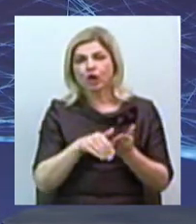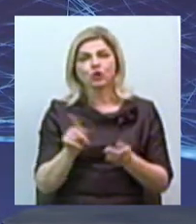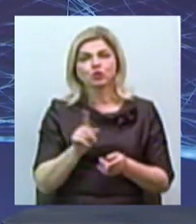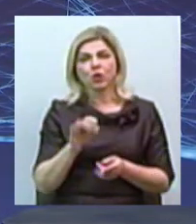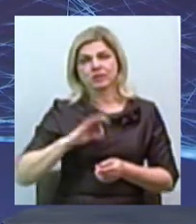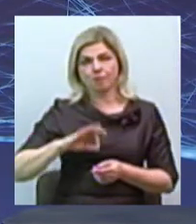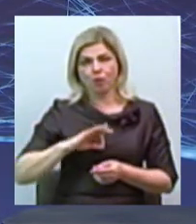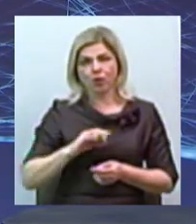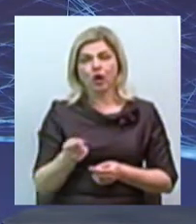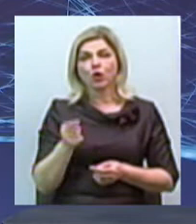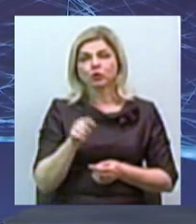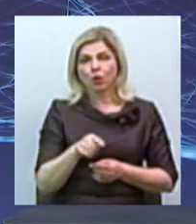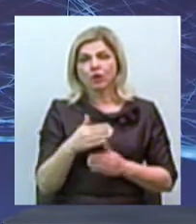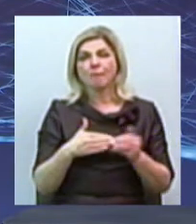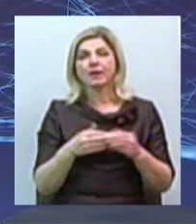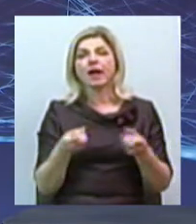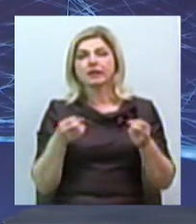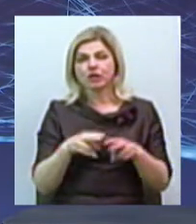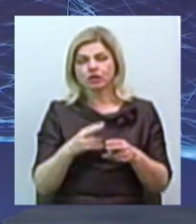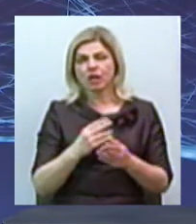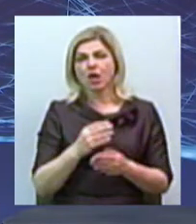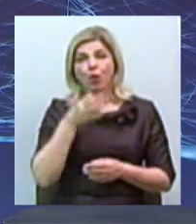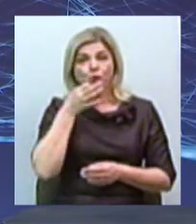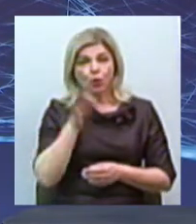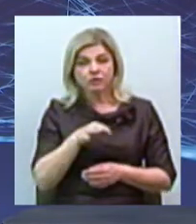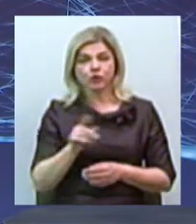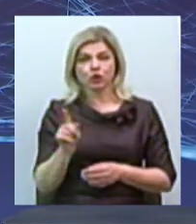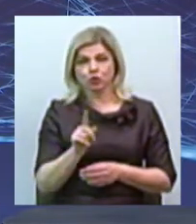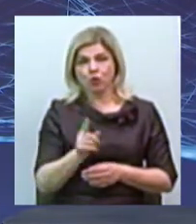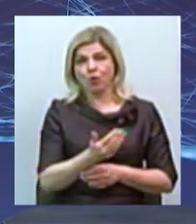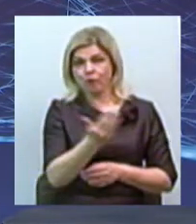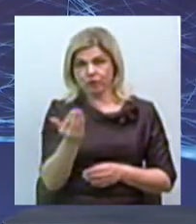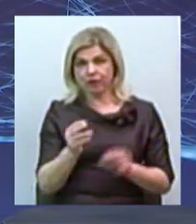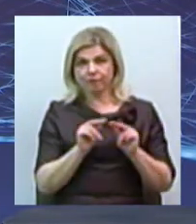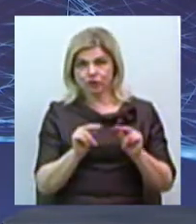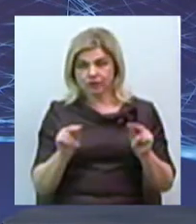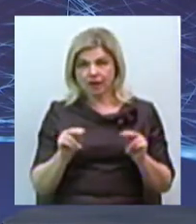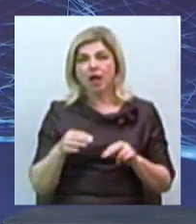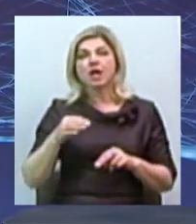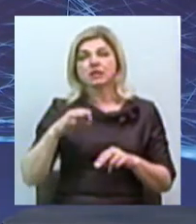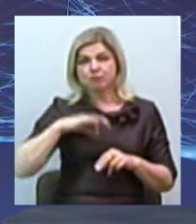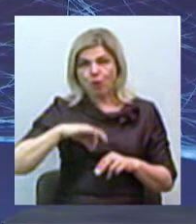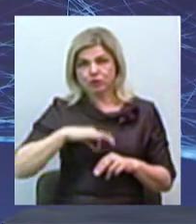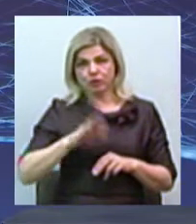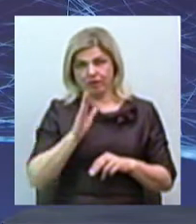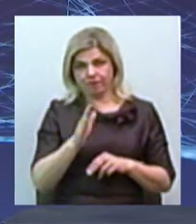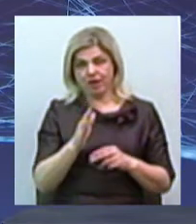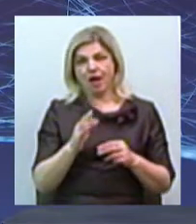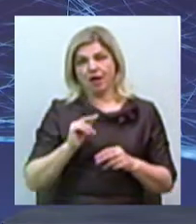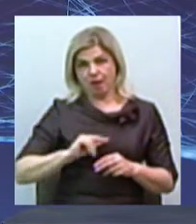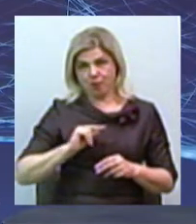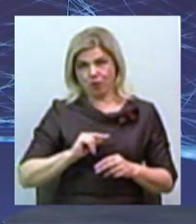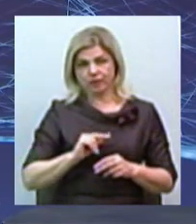той практичний прогресивний досвід, який безпосередньо вони зреалізовують в класі із